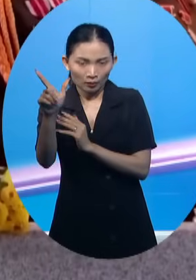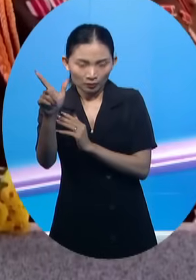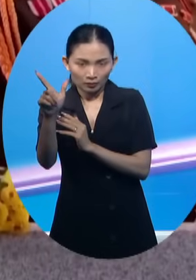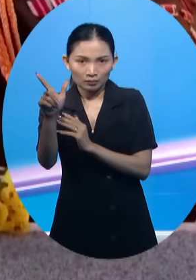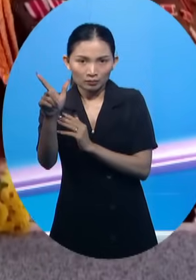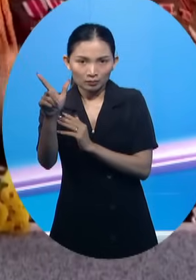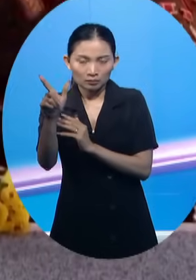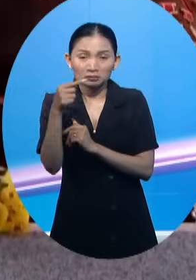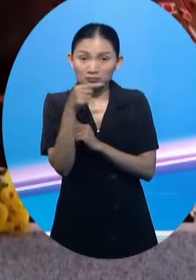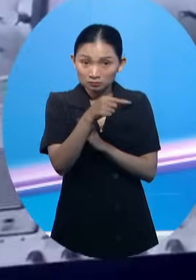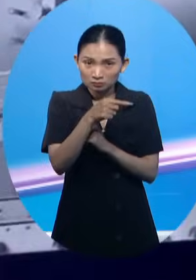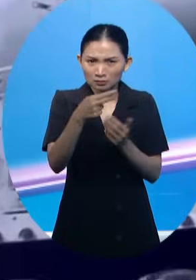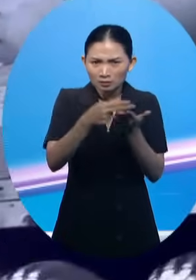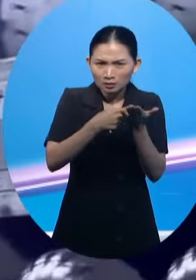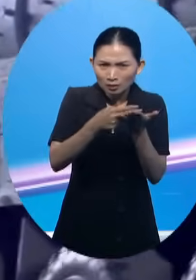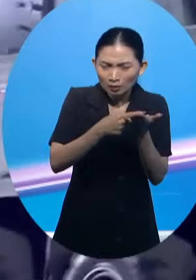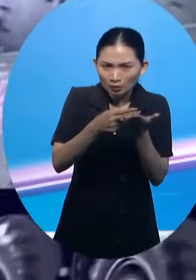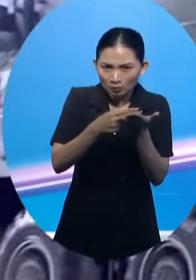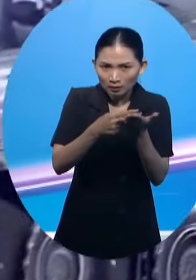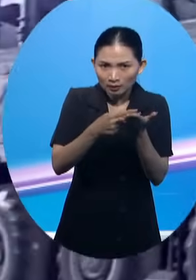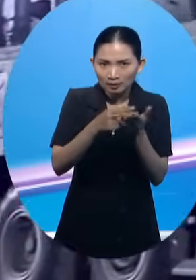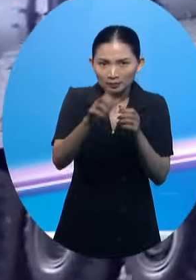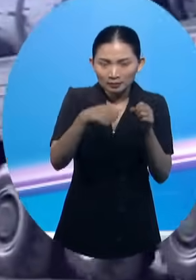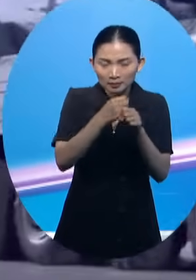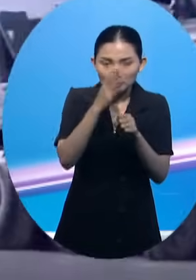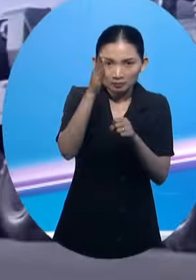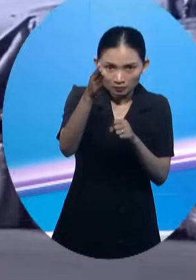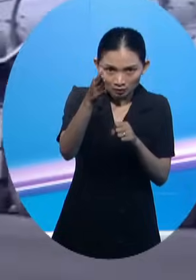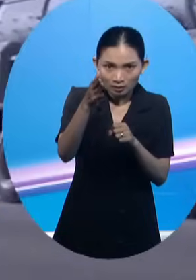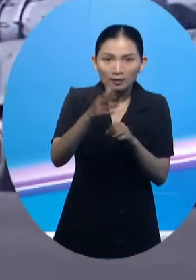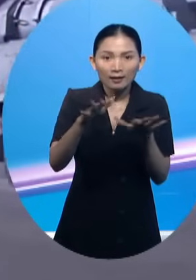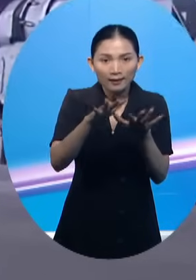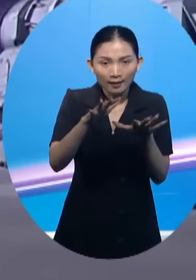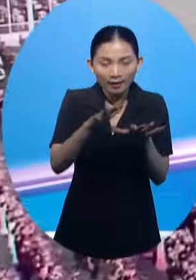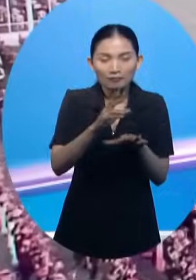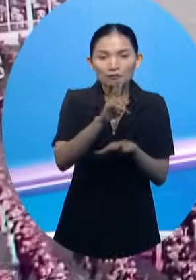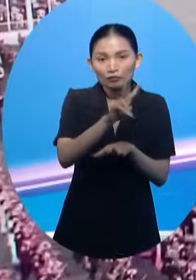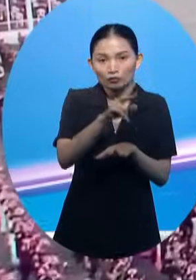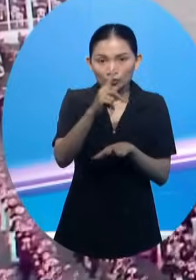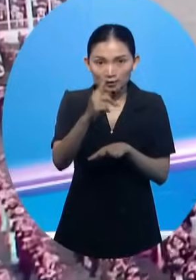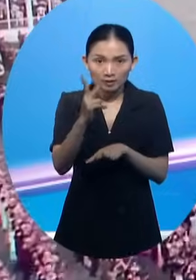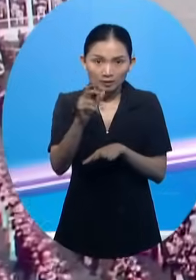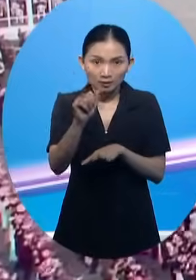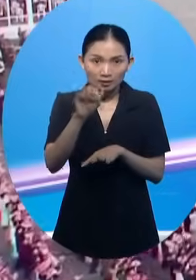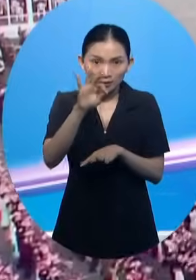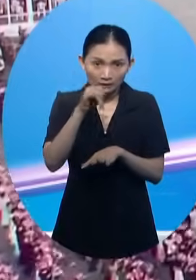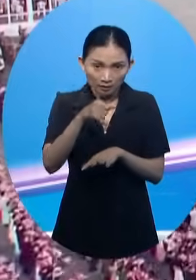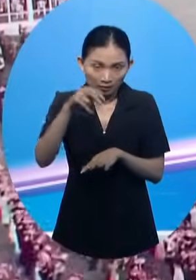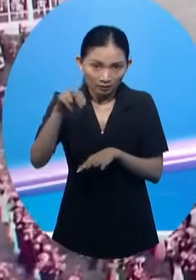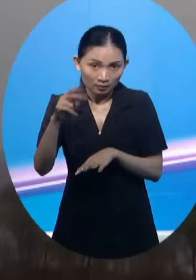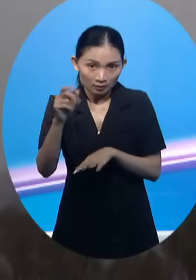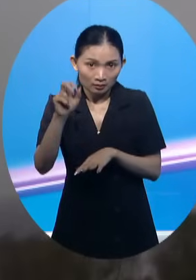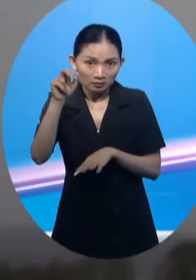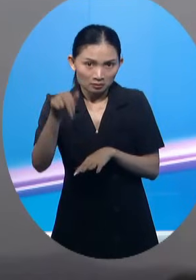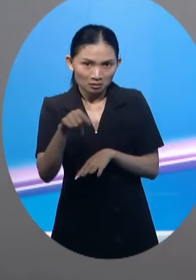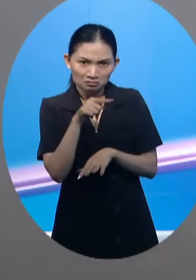lược hạt nhân chung chậm nhất là giữa năm tới. Ngay sau vụ phóng tối qua, Triều Tiên cũng đã chỉ trích cuộc họp của NCG là